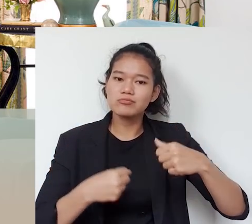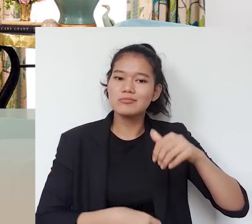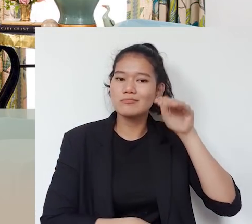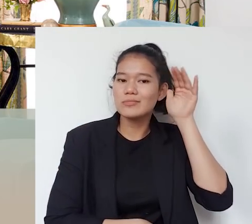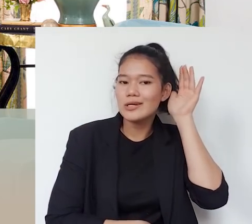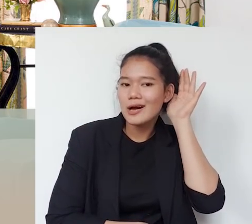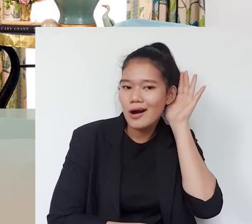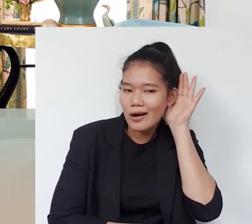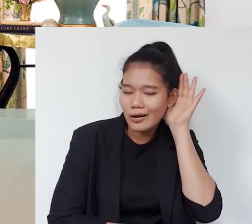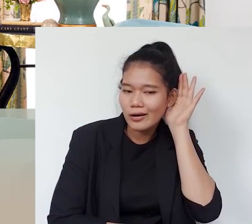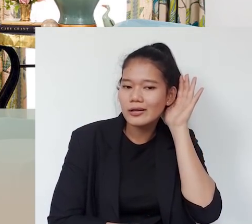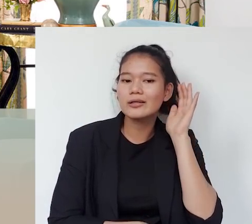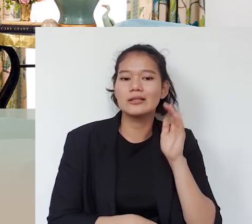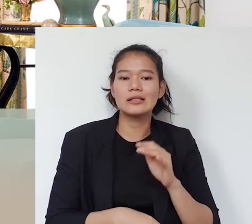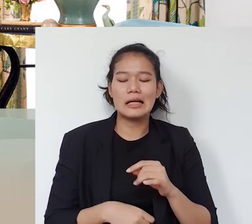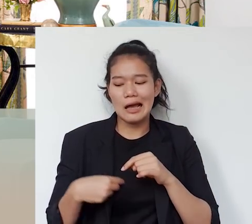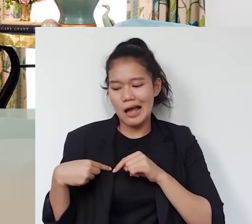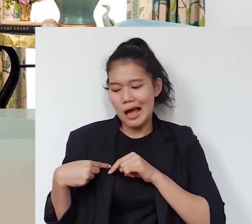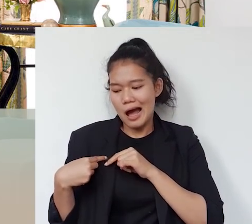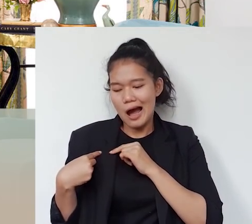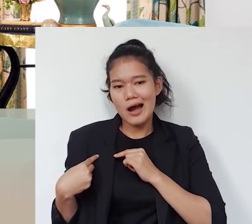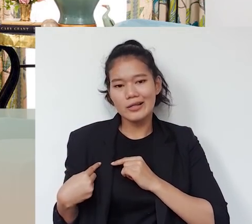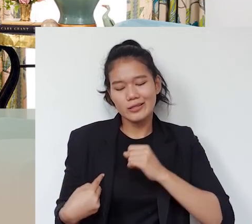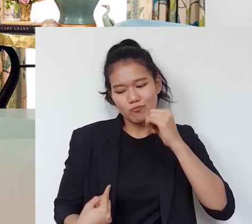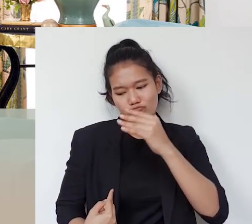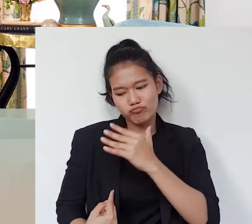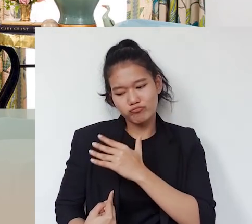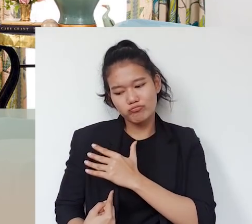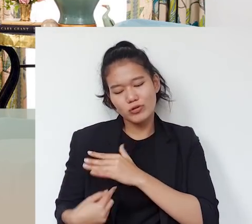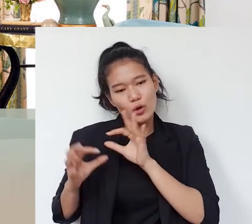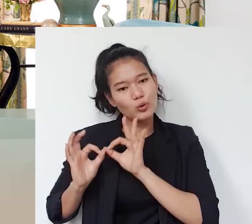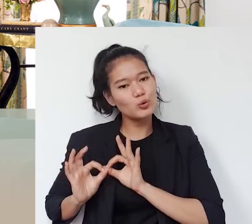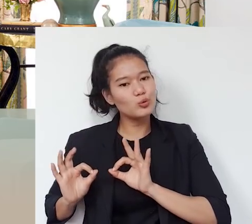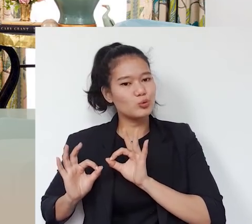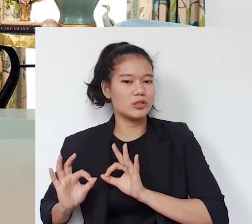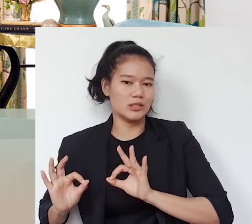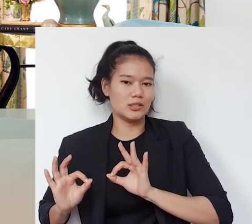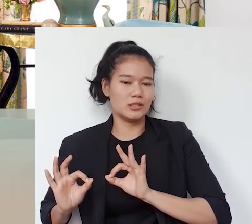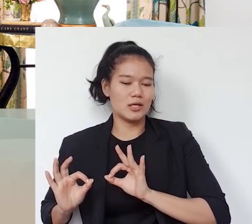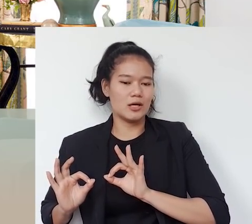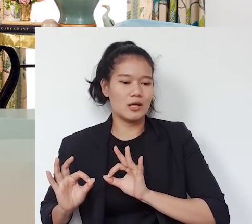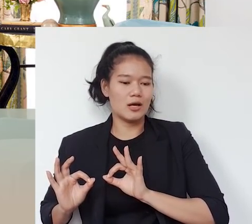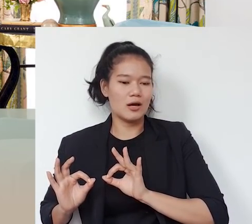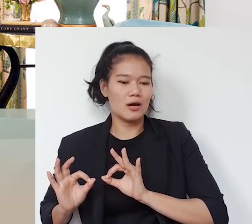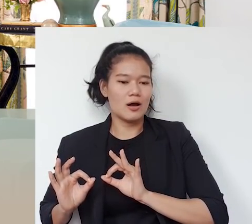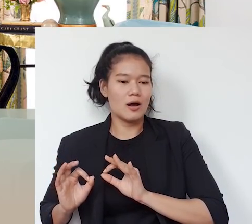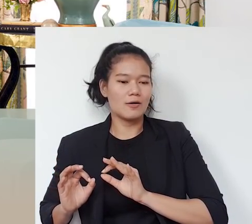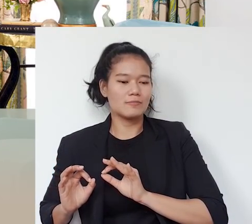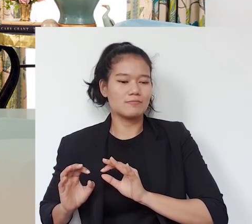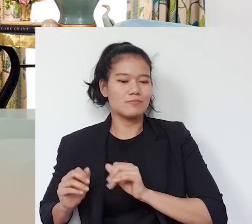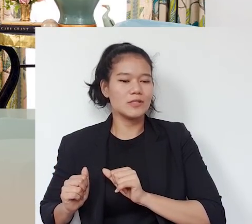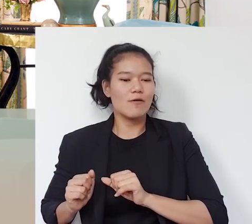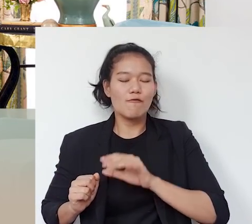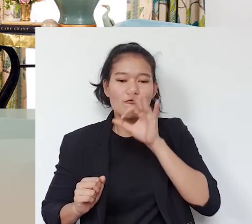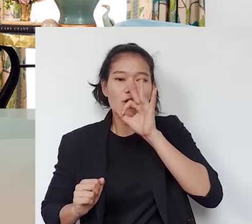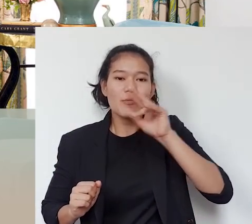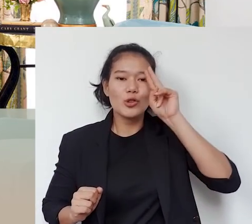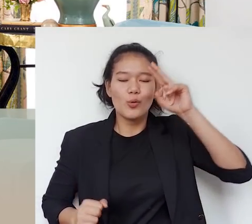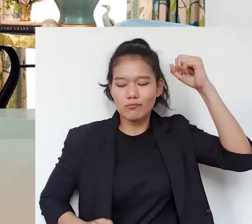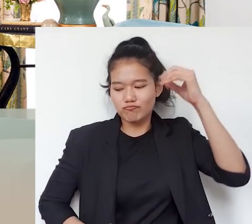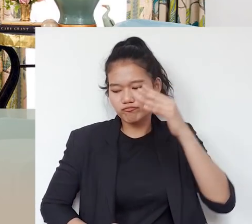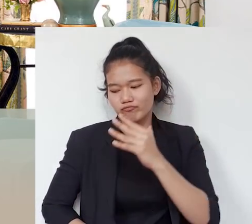untuk mendengar. Kiranya hati kami disucikan agar layak untuk menjadi tempat